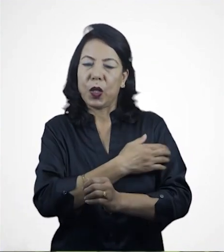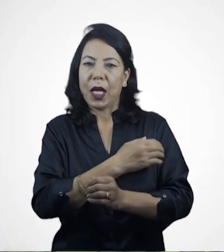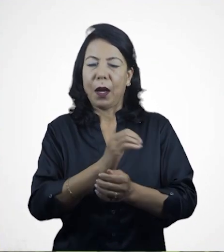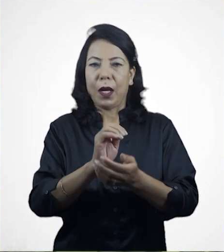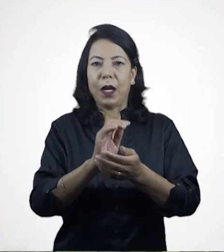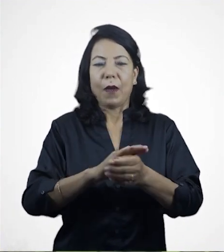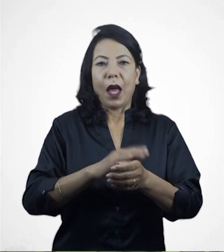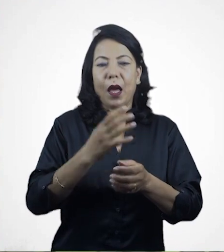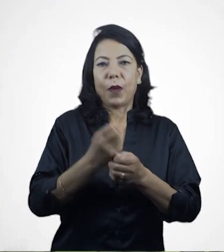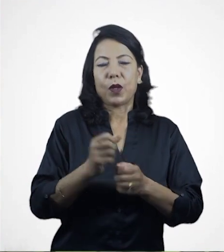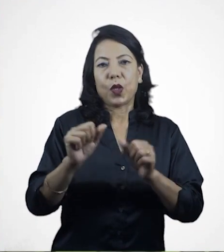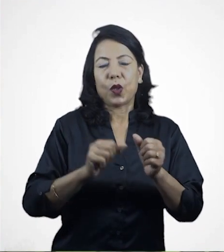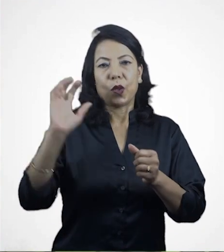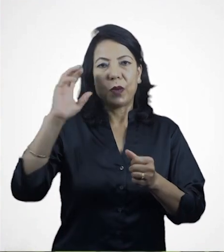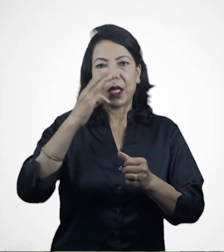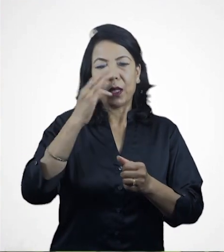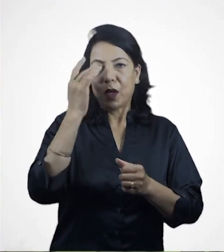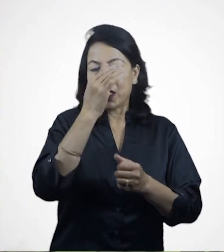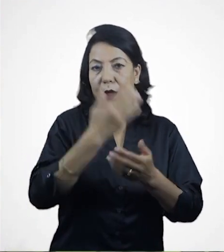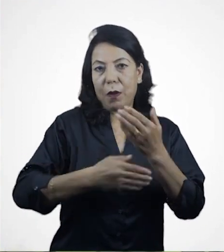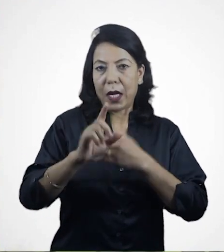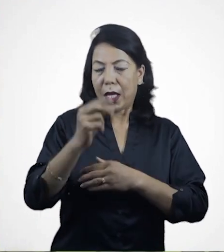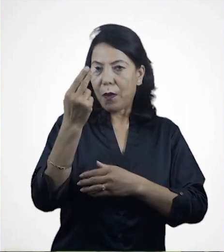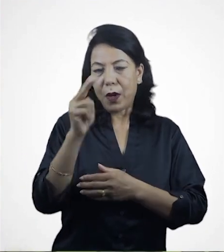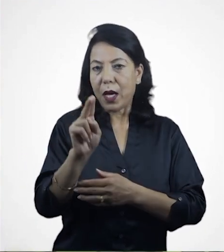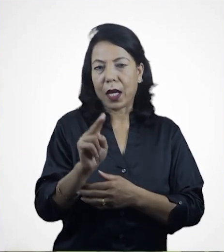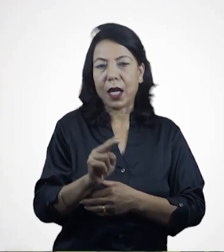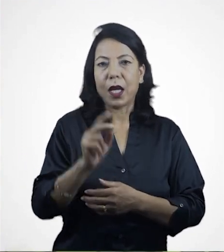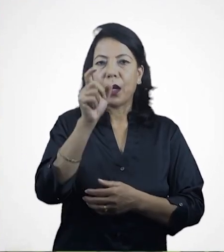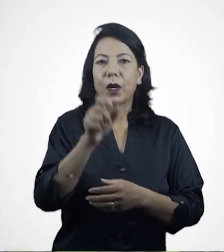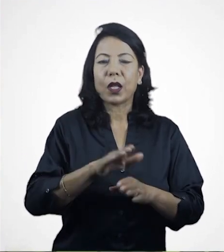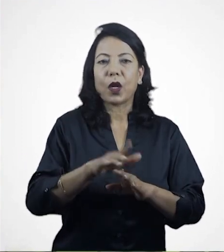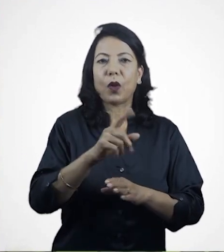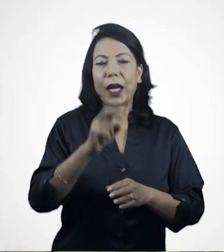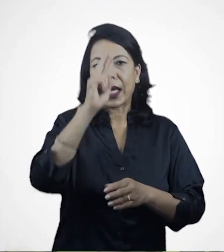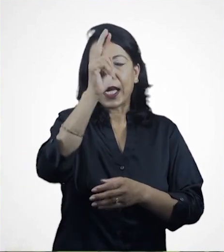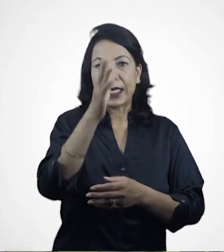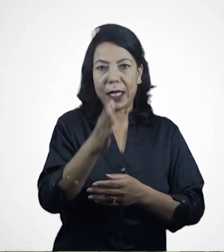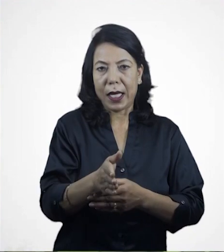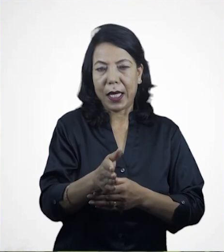शियार पहुचन जो अमरोग विदेशमा चेनी अथिजम अपांगरता भाये का बेक्ती हर लाई चानी